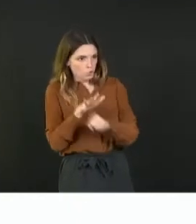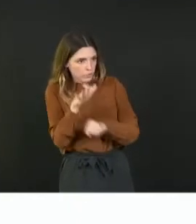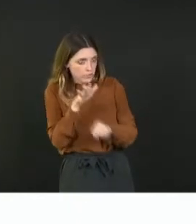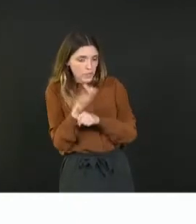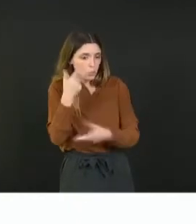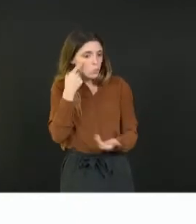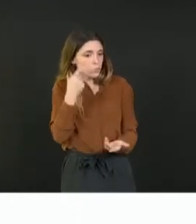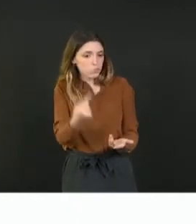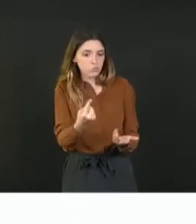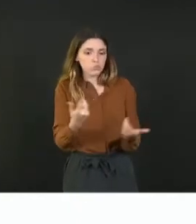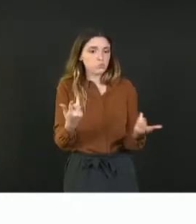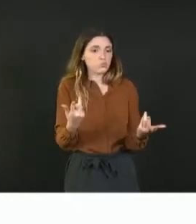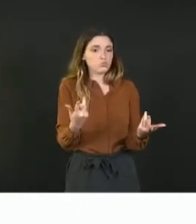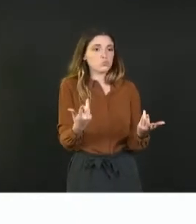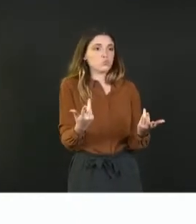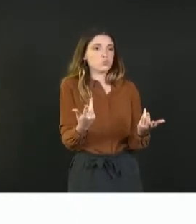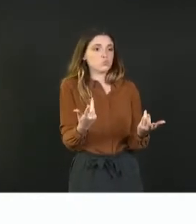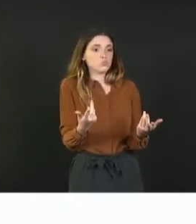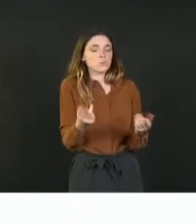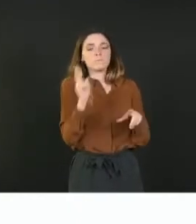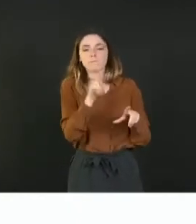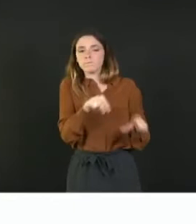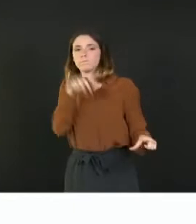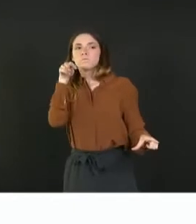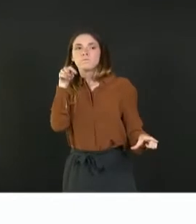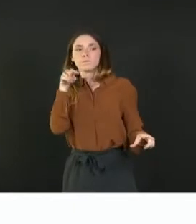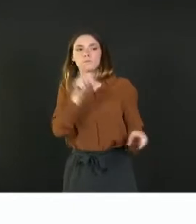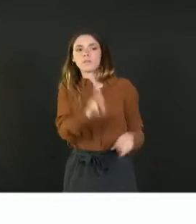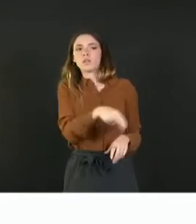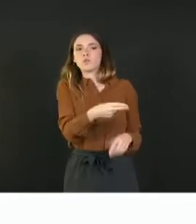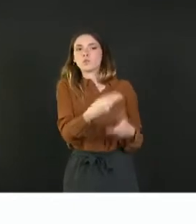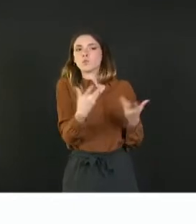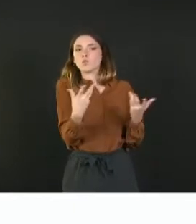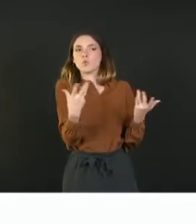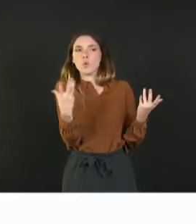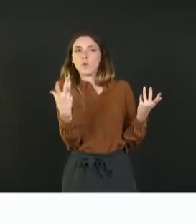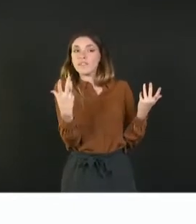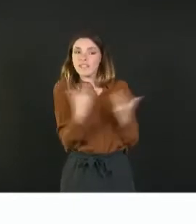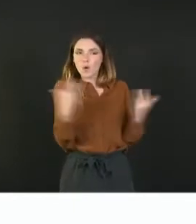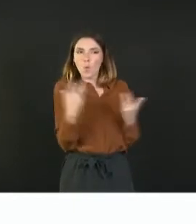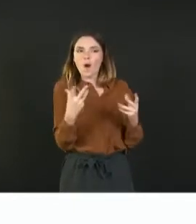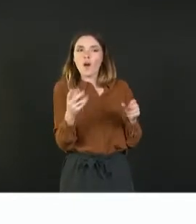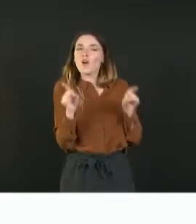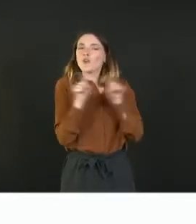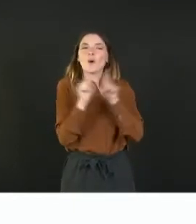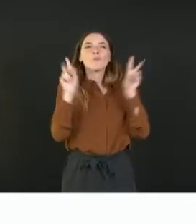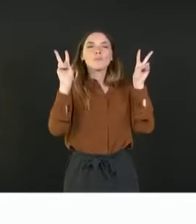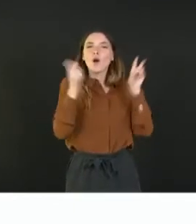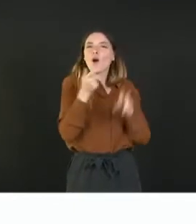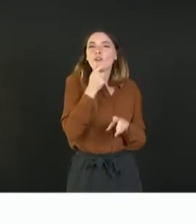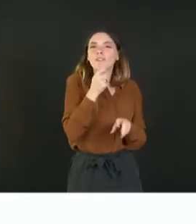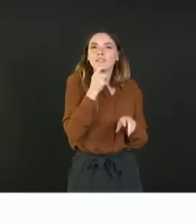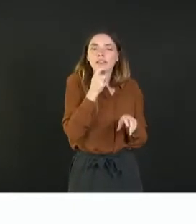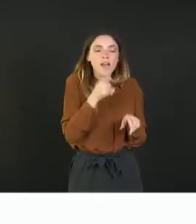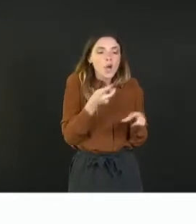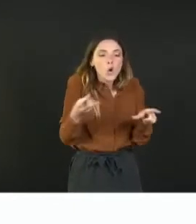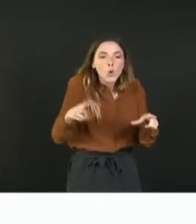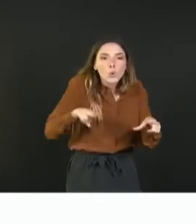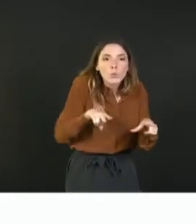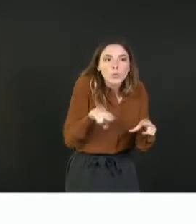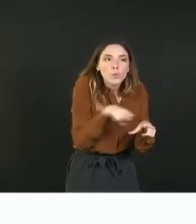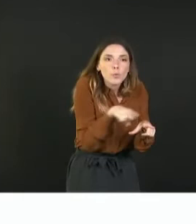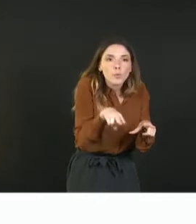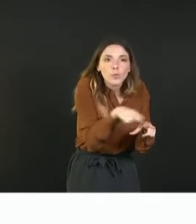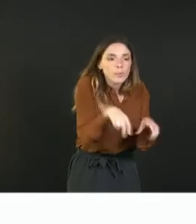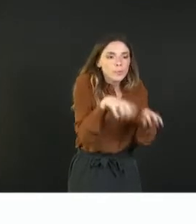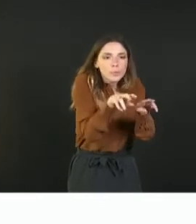décor ou quelque chose de beau, ou une pelouse à l'anglaise ? Monsieur. Alors, par rapport à ce qui a été... Est-ce que vous pouvez vous présenter ? Oui,